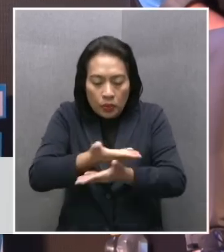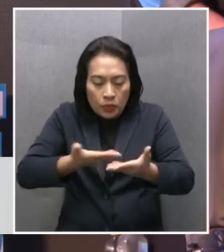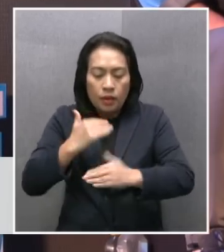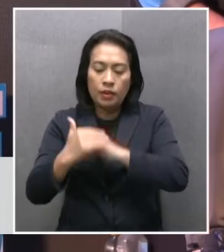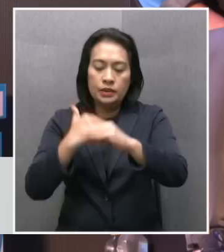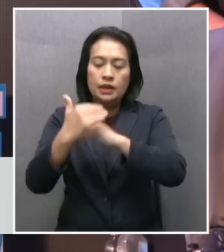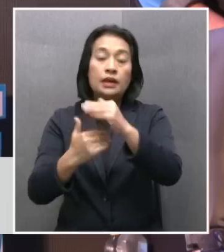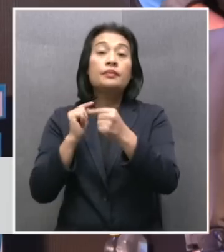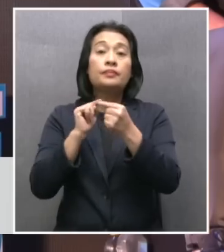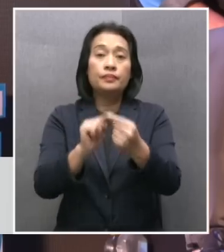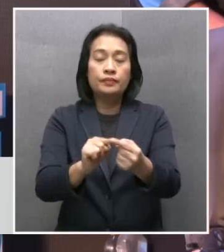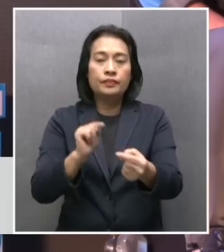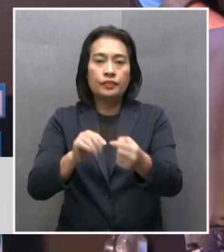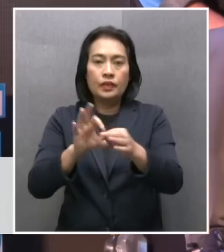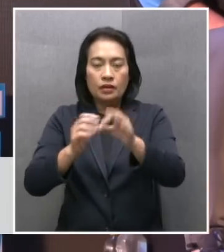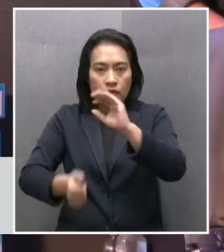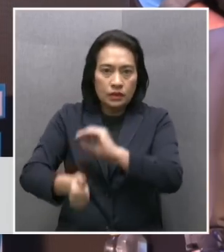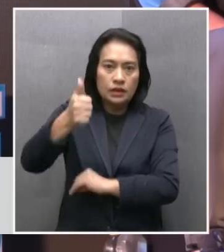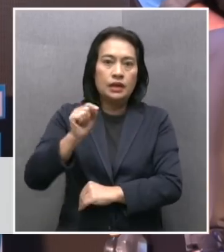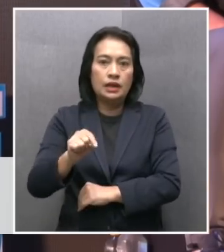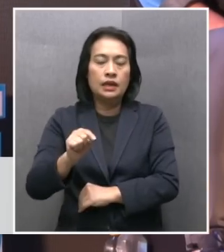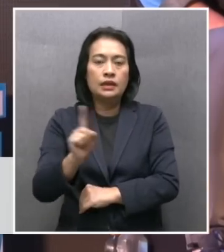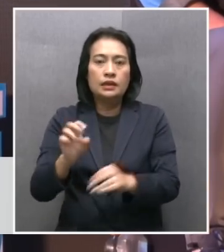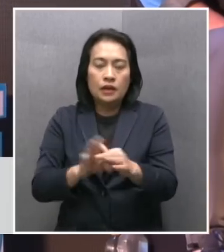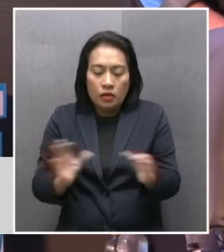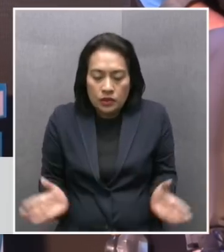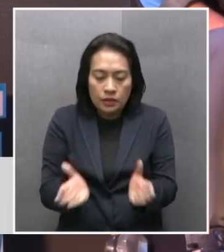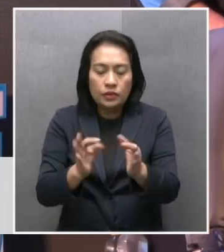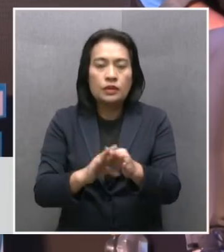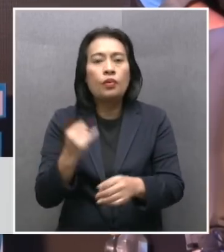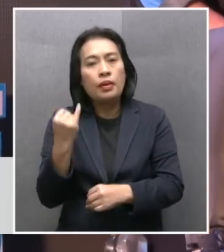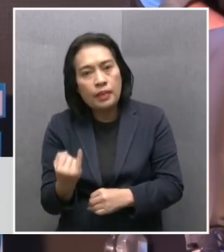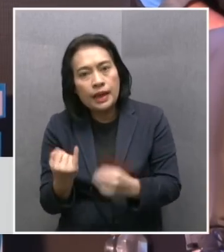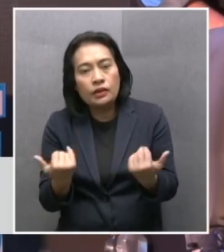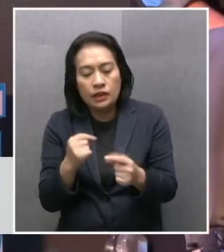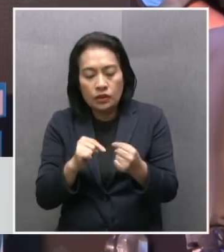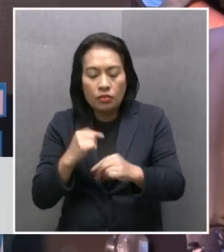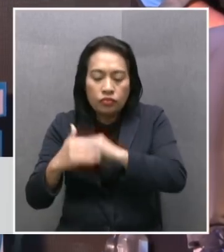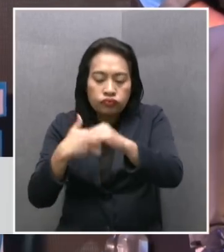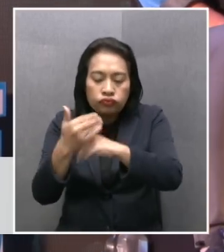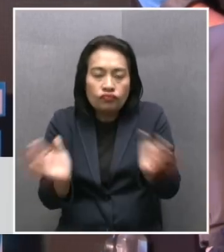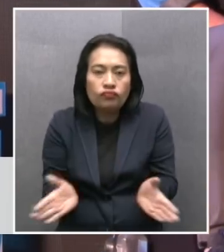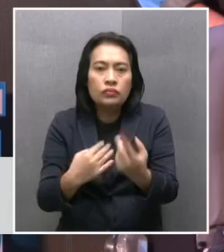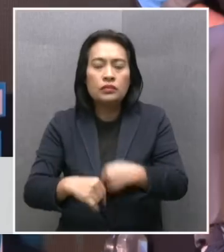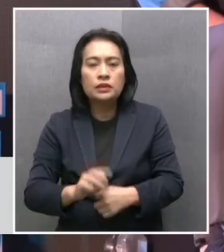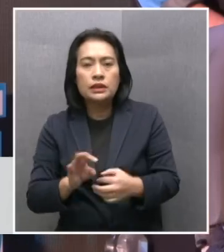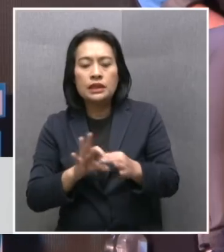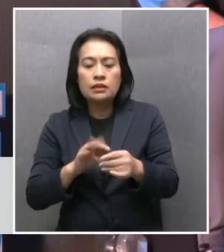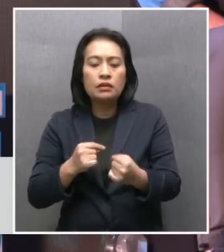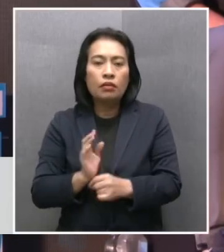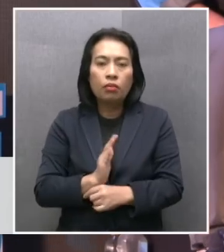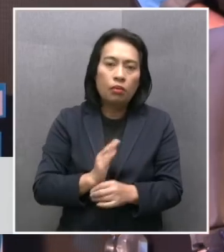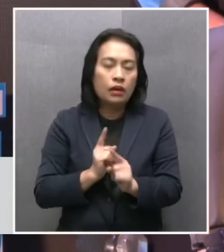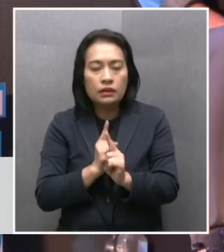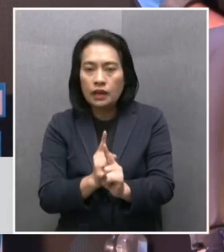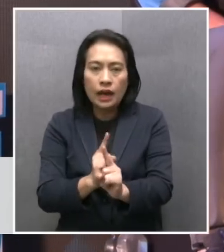หน้าค่ะสู่ชัยชนะโดยแรงใช้แรงผลักดันจากความพ่ายแพ้ในปัจจุบันและอย่าหวัไหวไปตามกระแสเฉพาะหน้าค่ะ